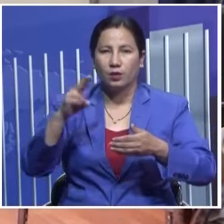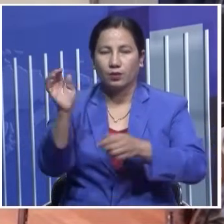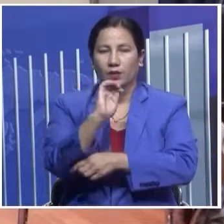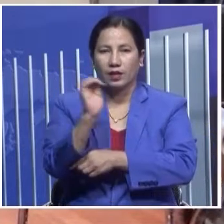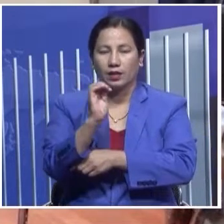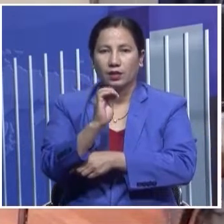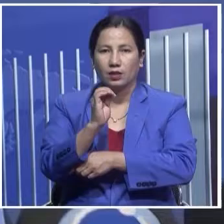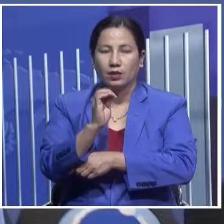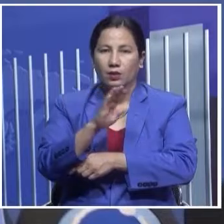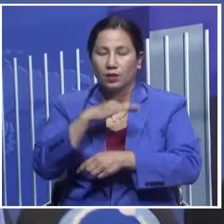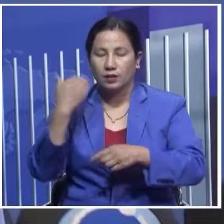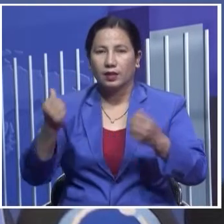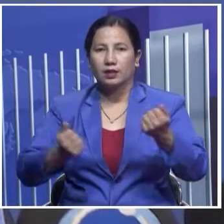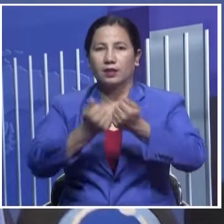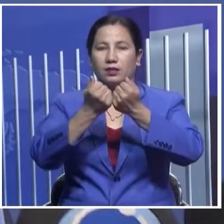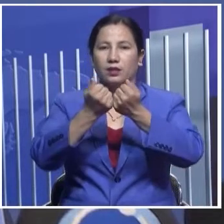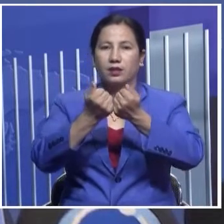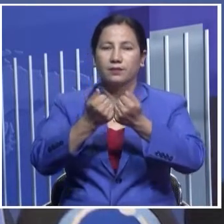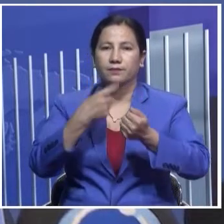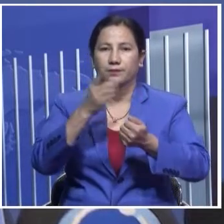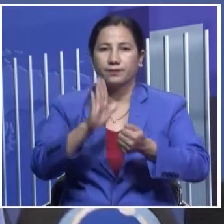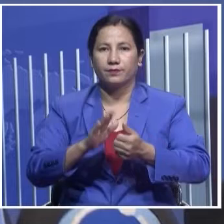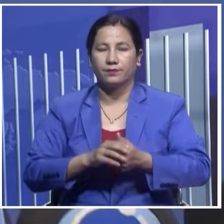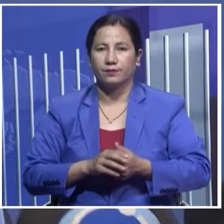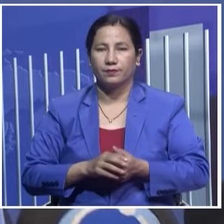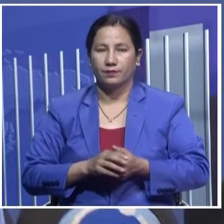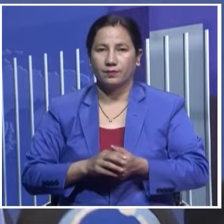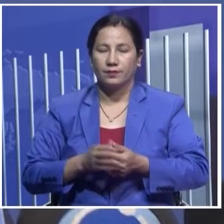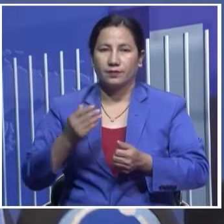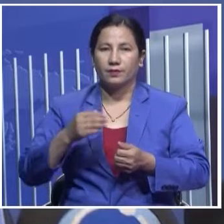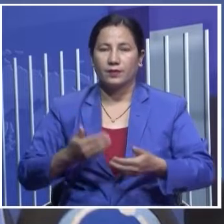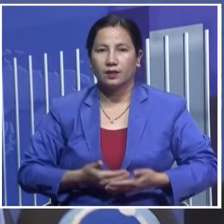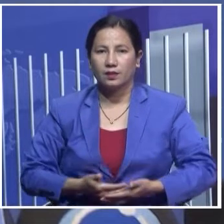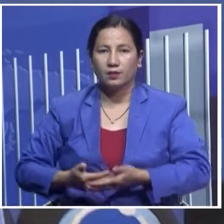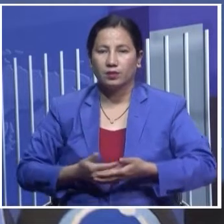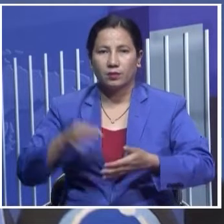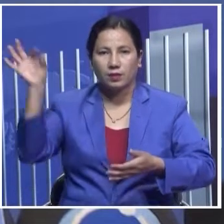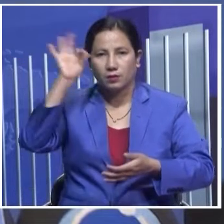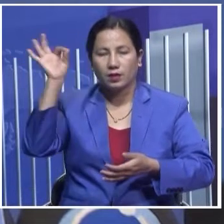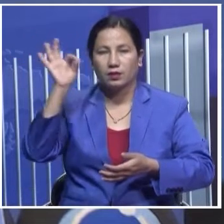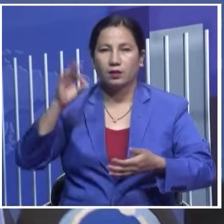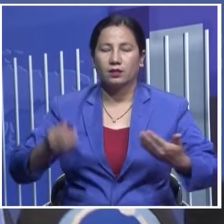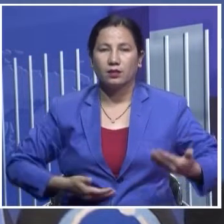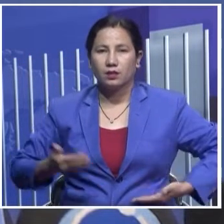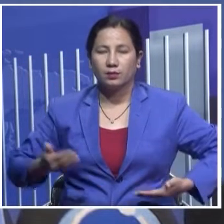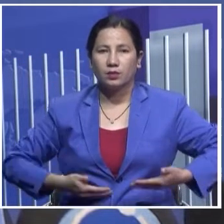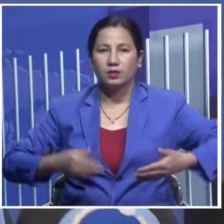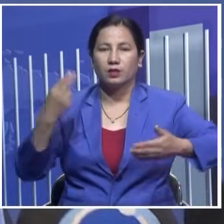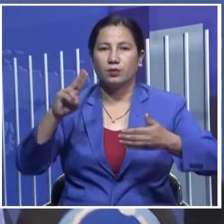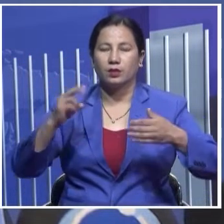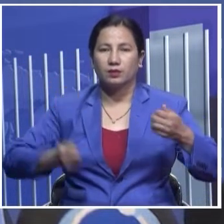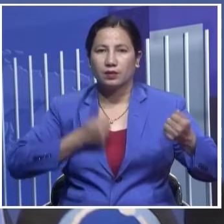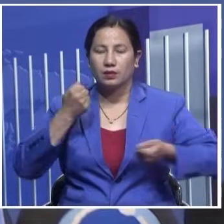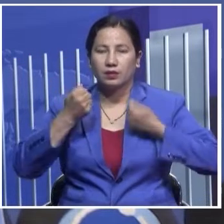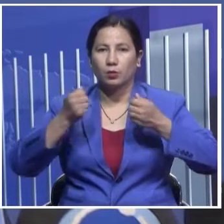नागरिक हत्याका घटनाको निन्दा गर्नुभएको बताउनु भएको छ। गत बुधबार अफगानिस्तानको मजार ई शरीफमा भएको